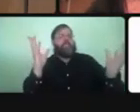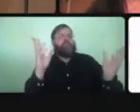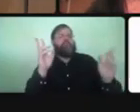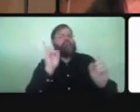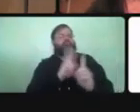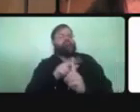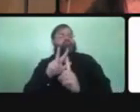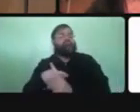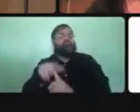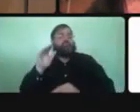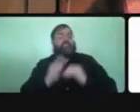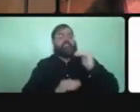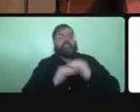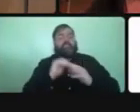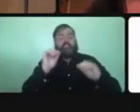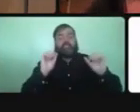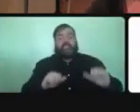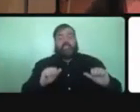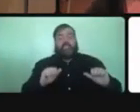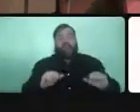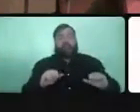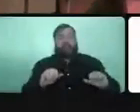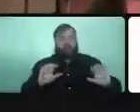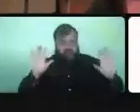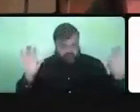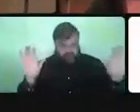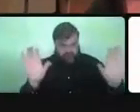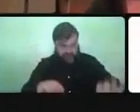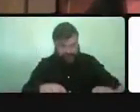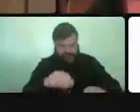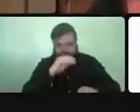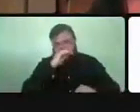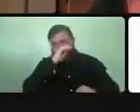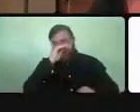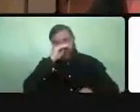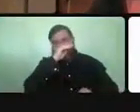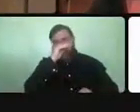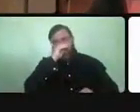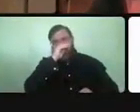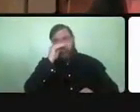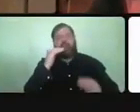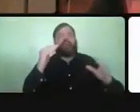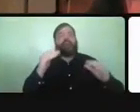inaweza kujenga jengo alinaweza kufanikisha ama kutumika na